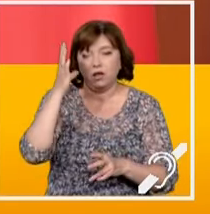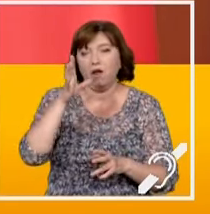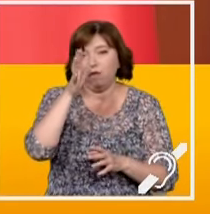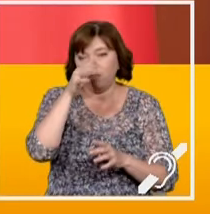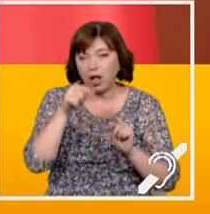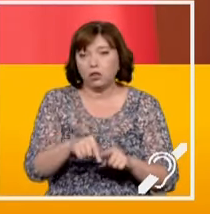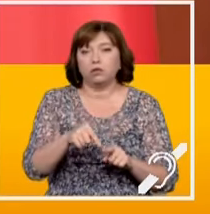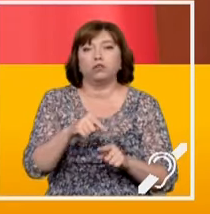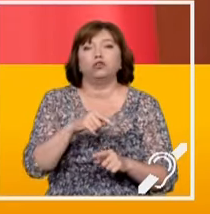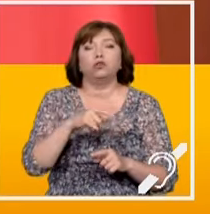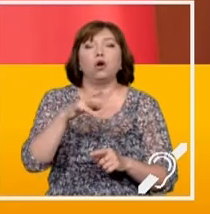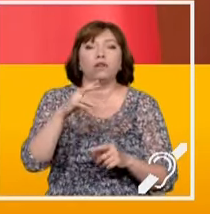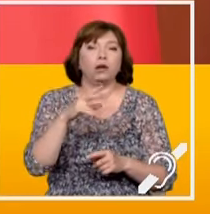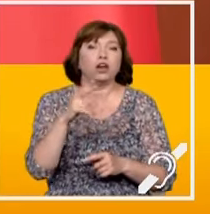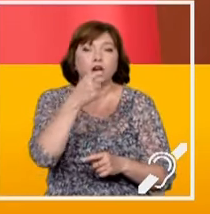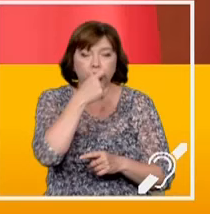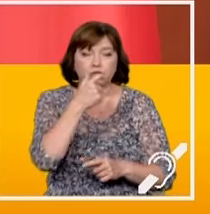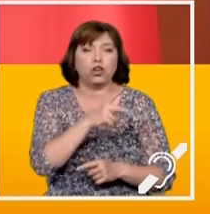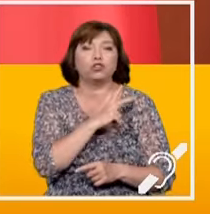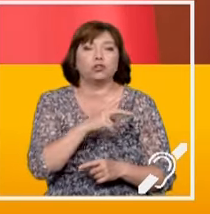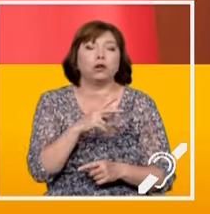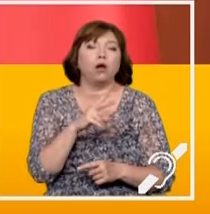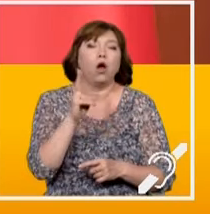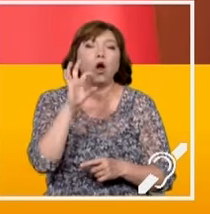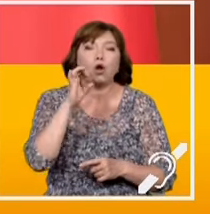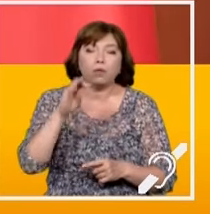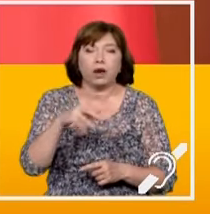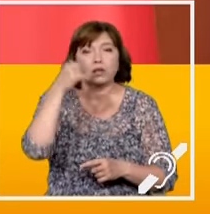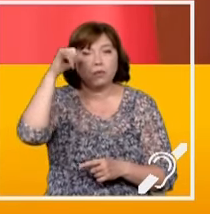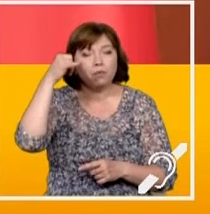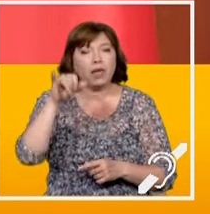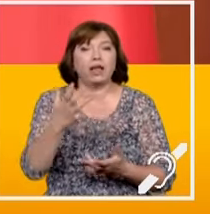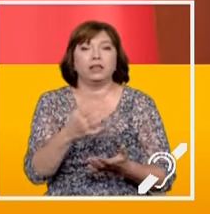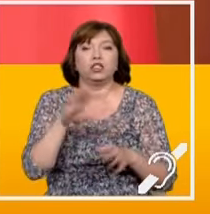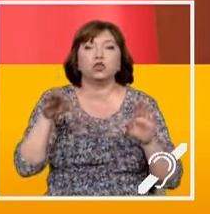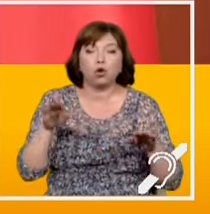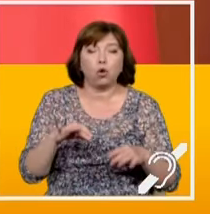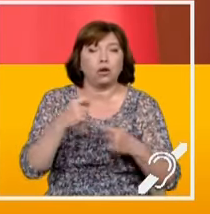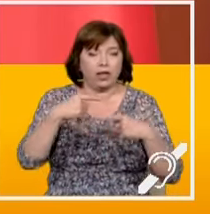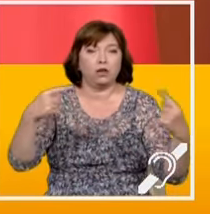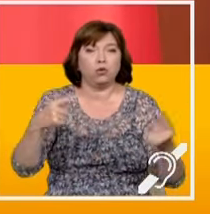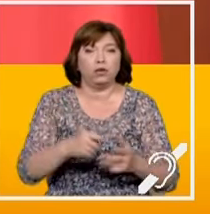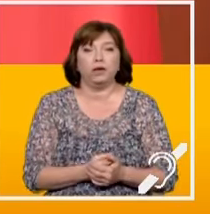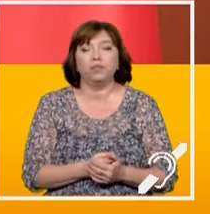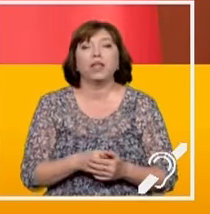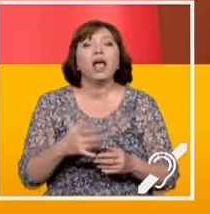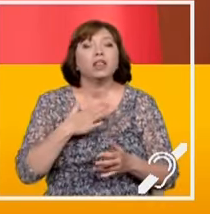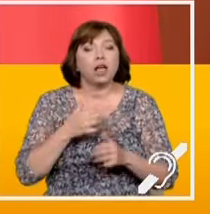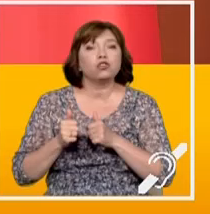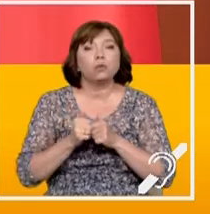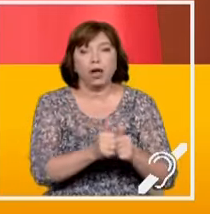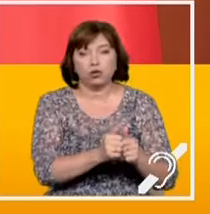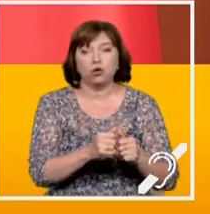Chișinău, Hâncești, Comrat, Bălț, Soroca și alte localități din țară. Parteneriatul nostru